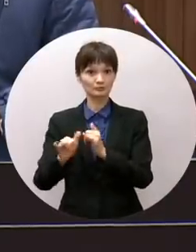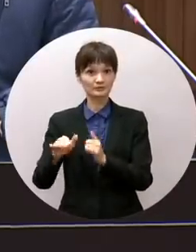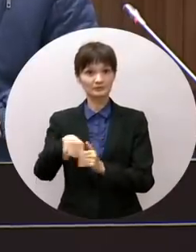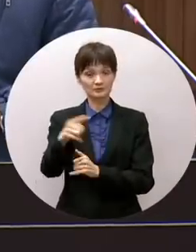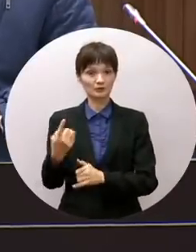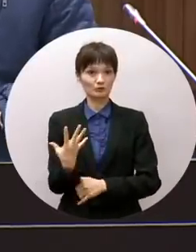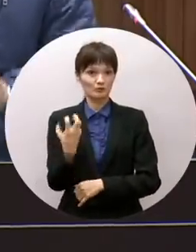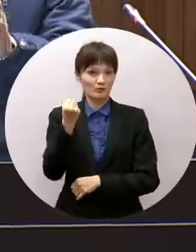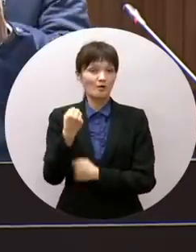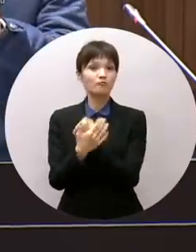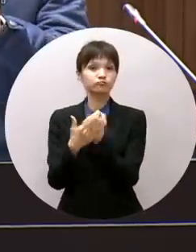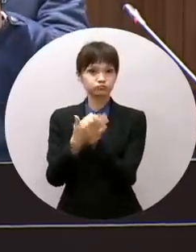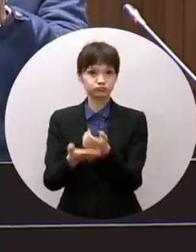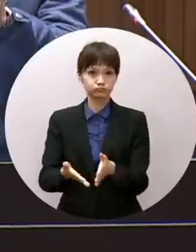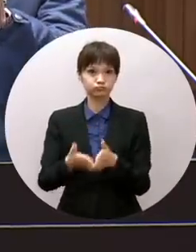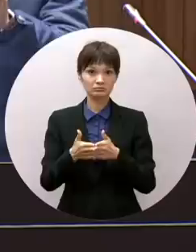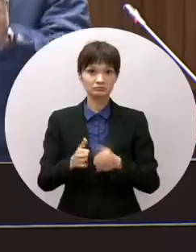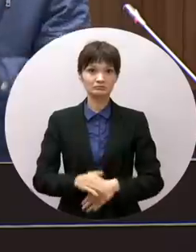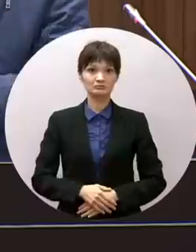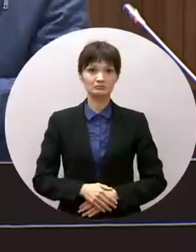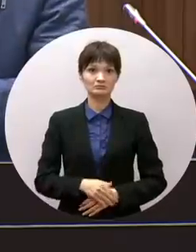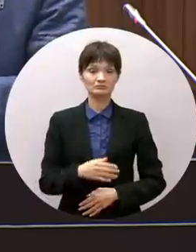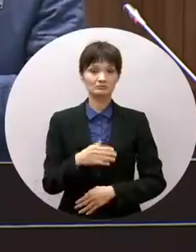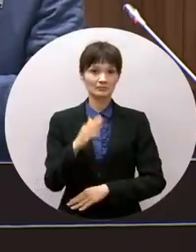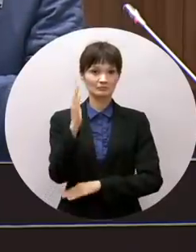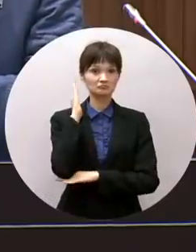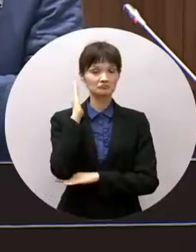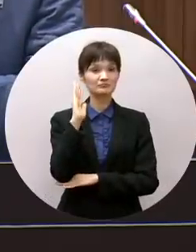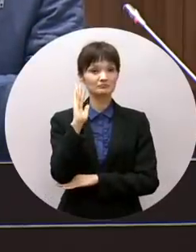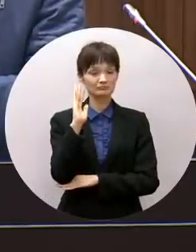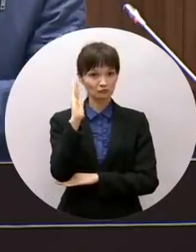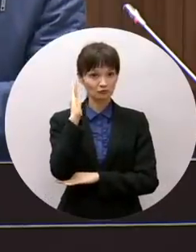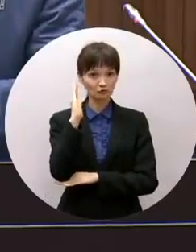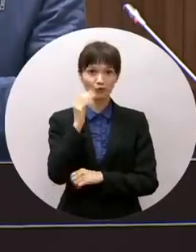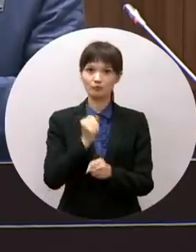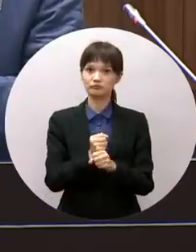权益。但是政府没有做到这一点。来往下看，